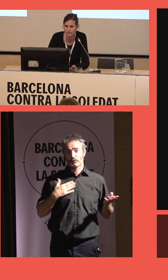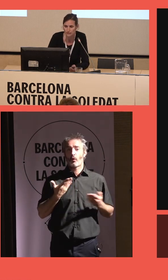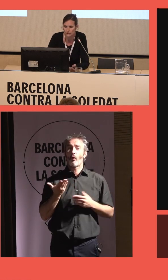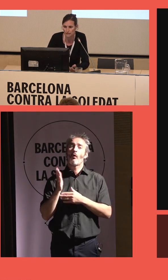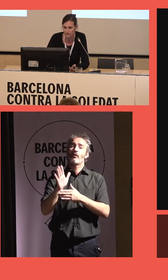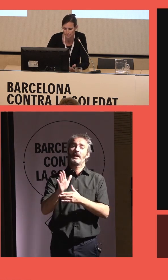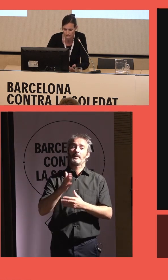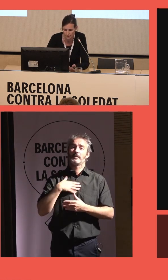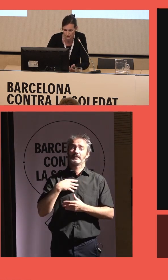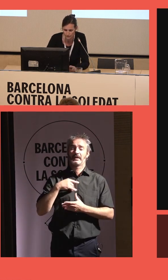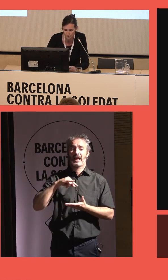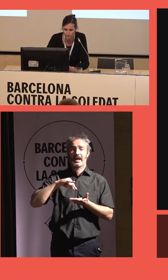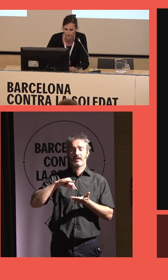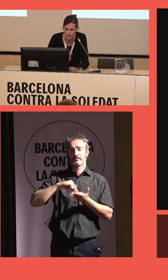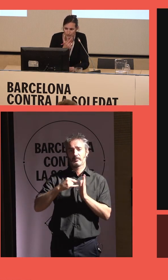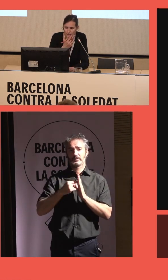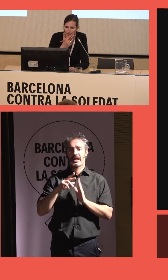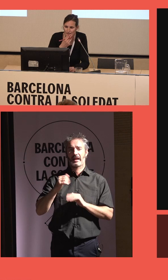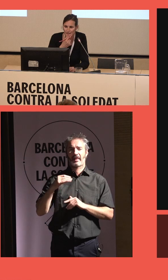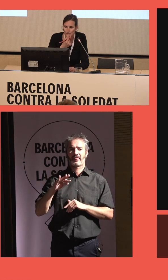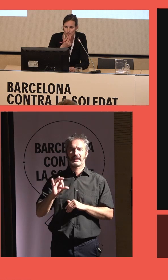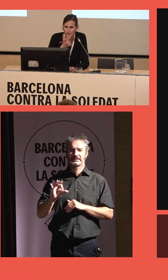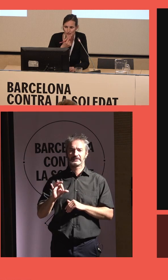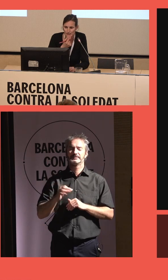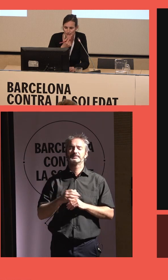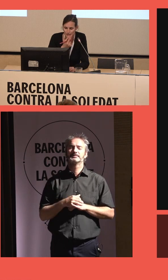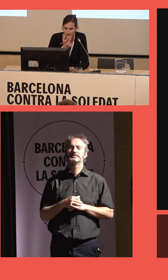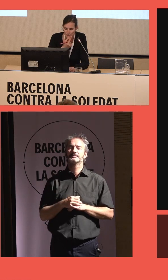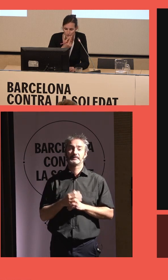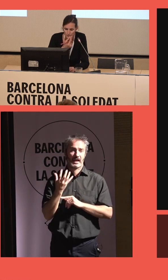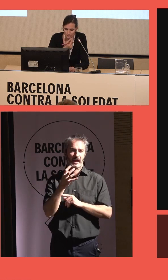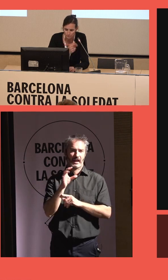que oferim des de radars Llavors